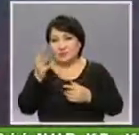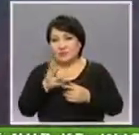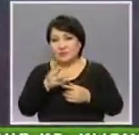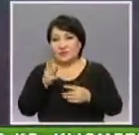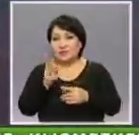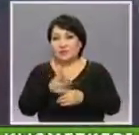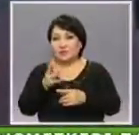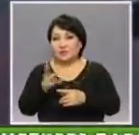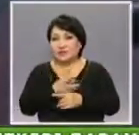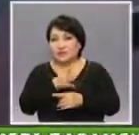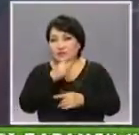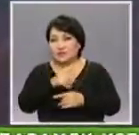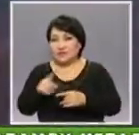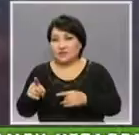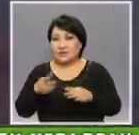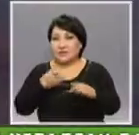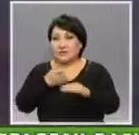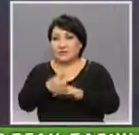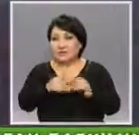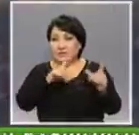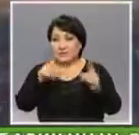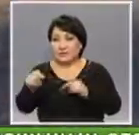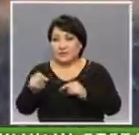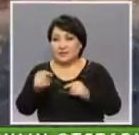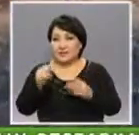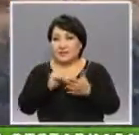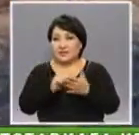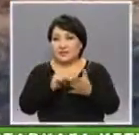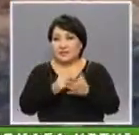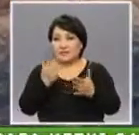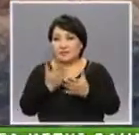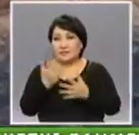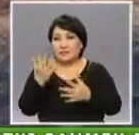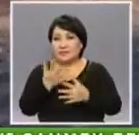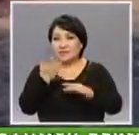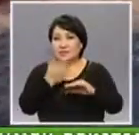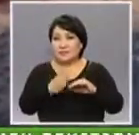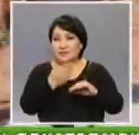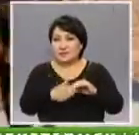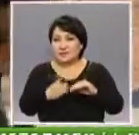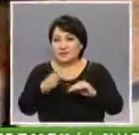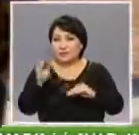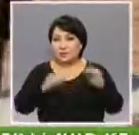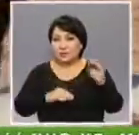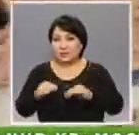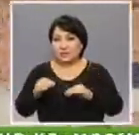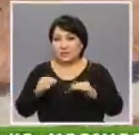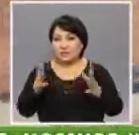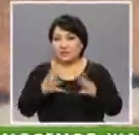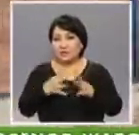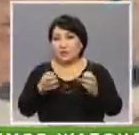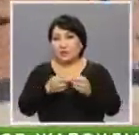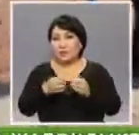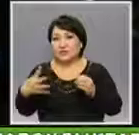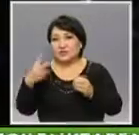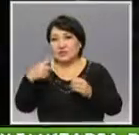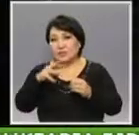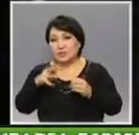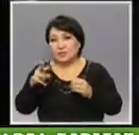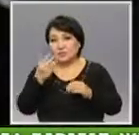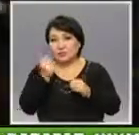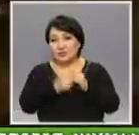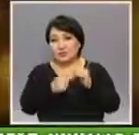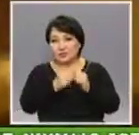арнайы ат басын бұрыпты. Деректі туынды 5 эпизодтан құралған, олардың әрқайсының ұзақтығы 20 минуттан асады. Бұл жобаның басты